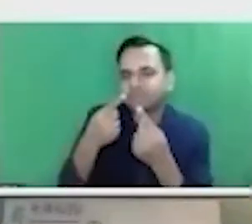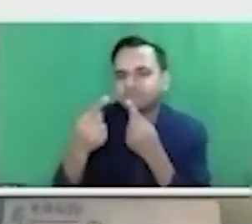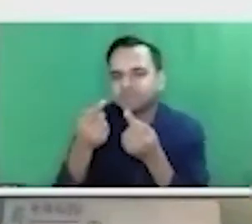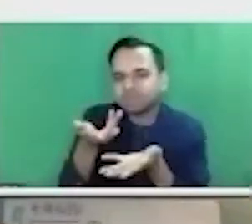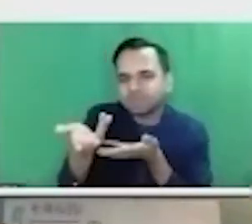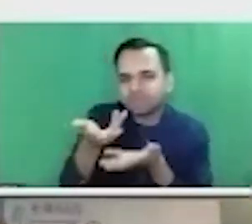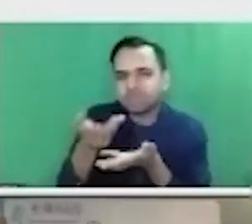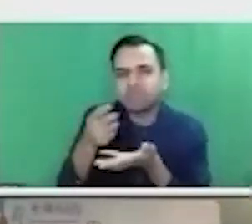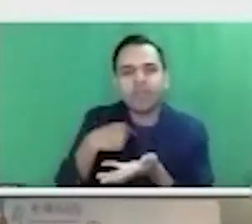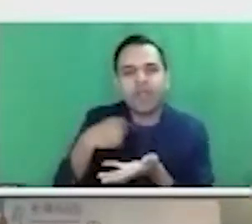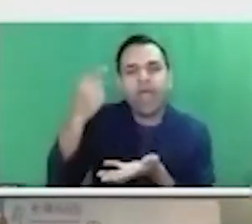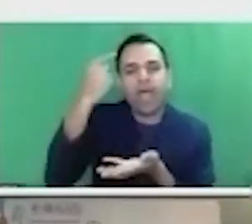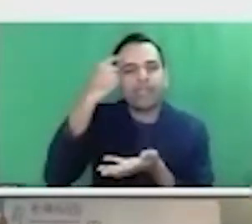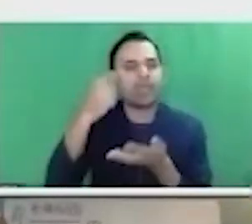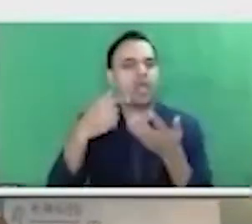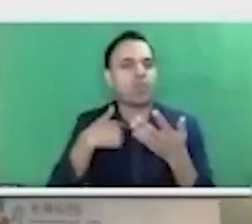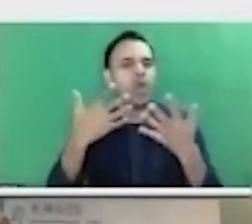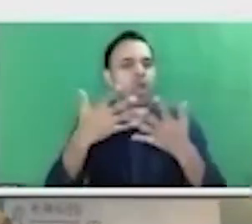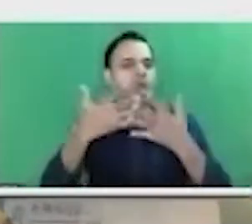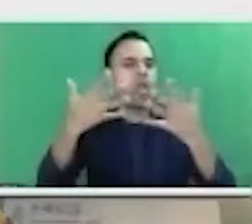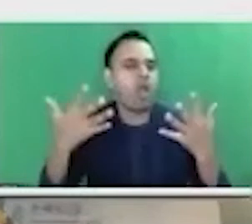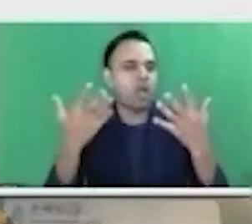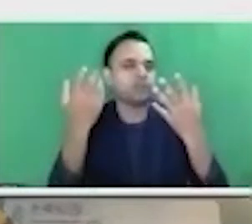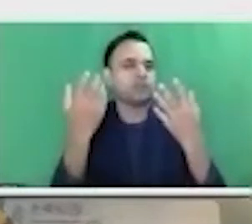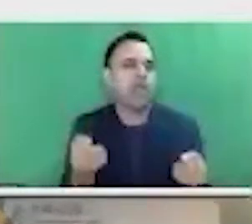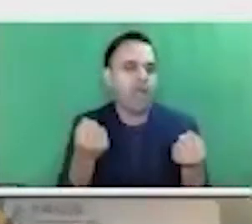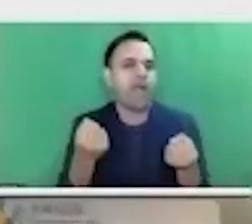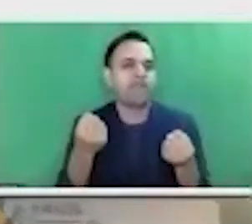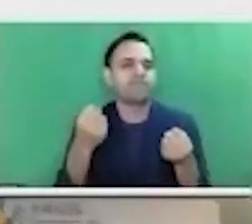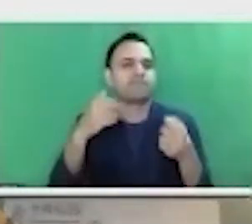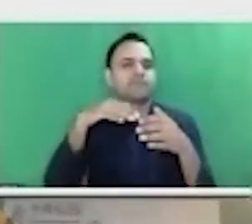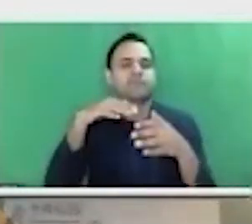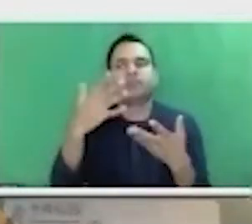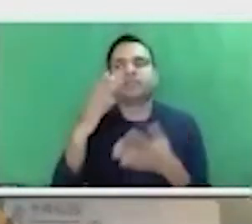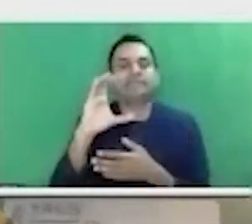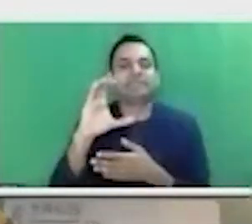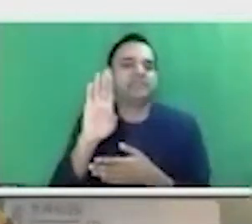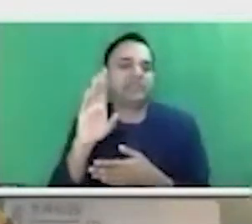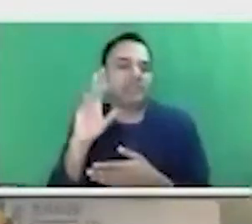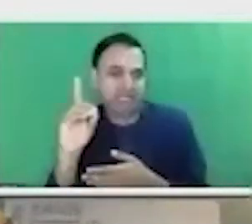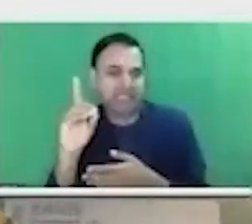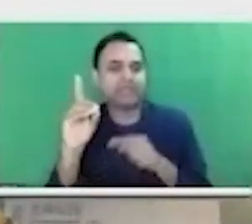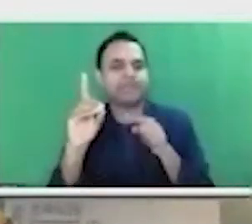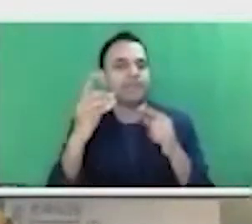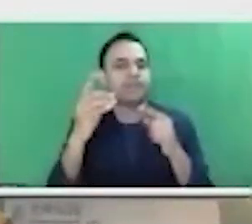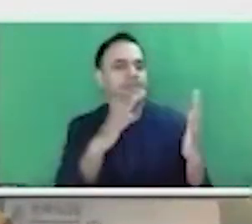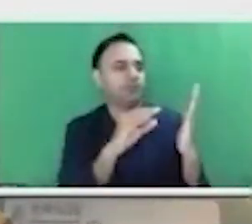لقد أحرزنا الكثير بالنسبة للتدخلات ولكن لا يمكننا أن نتوقف